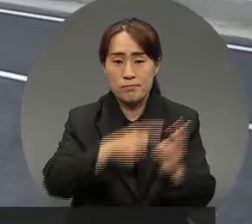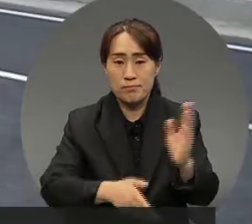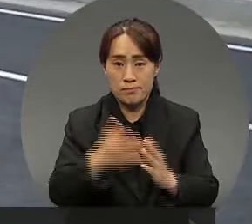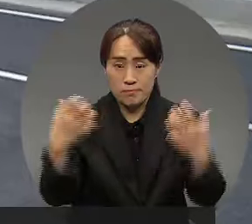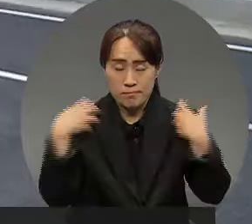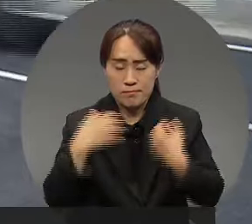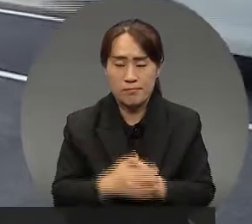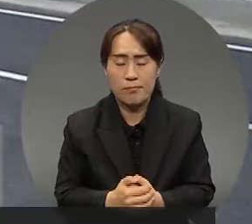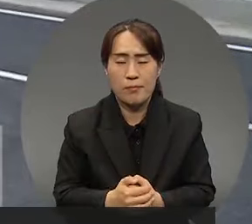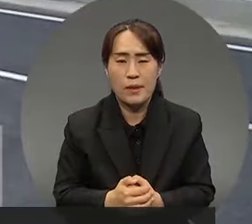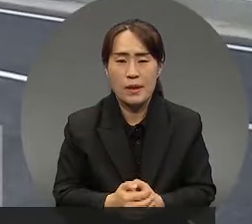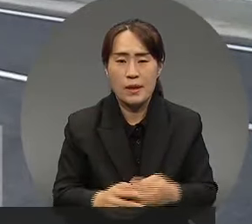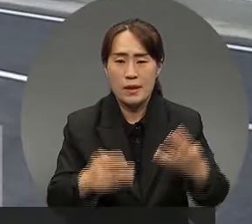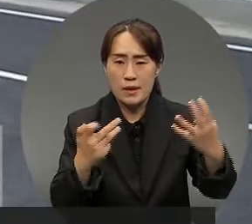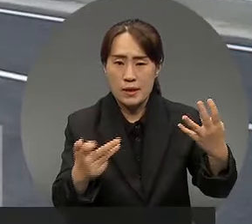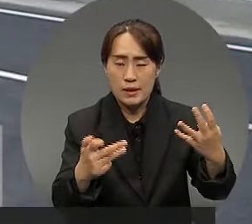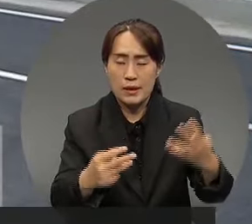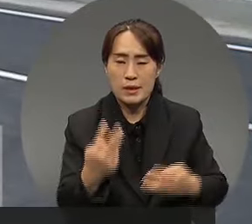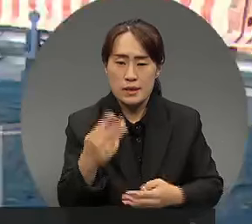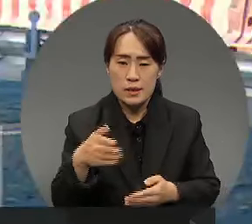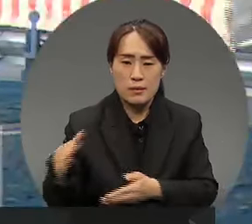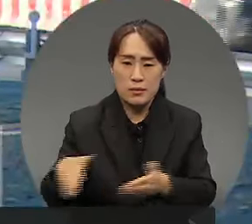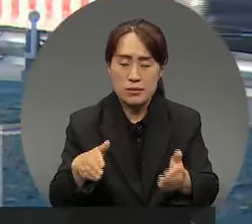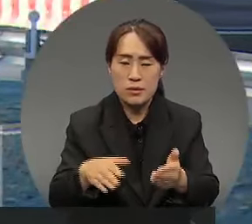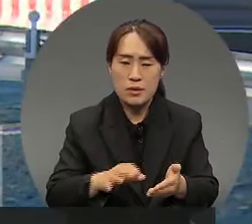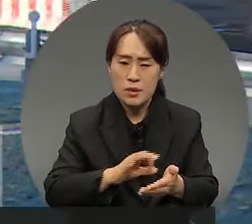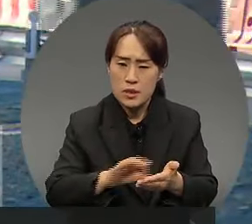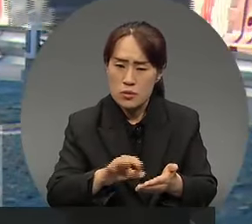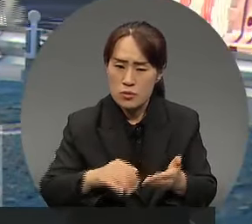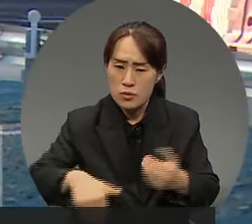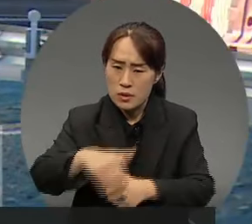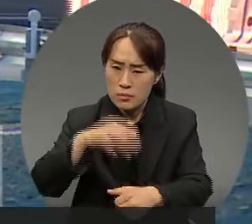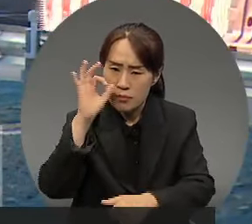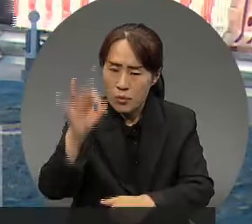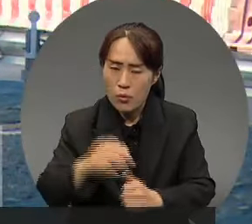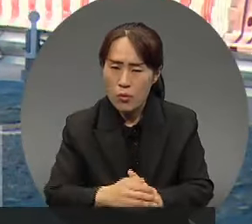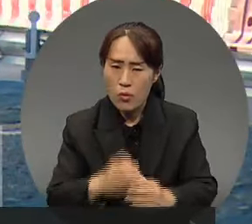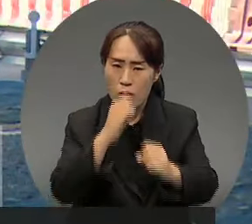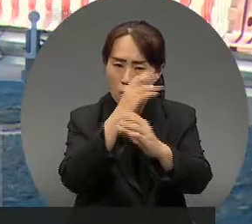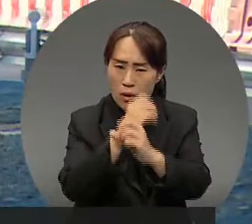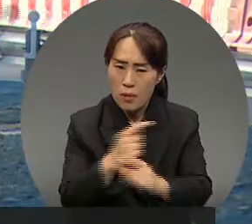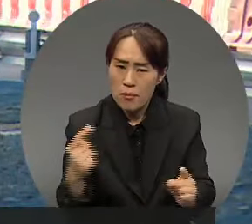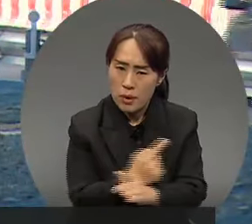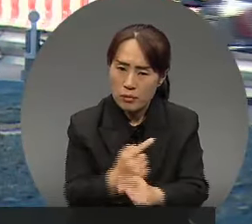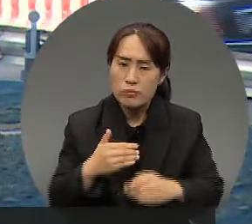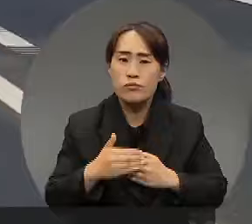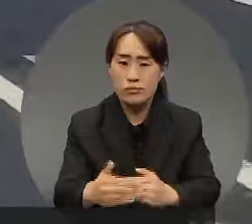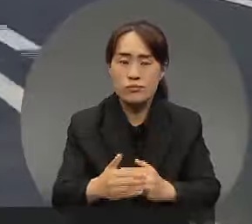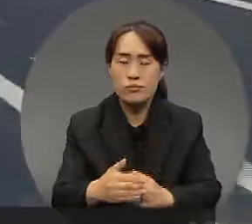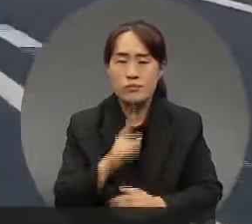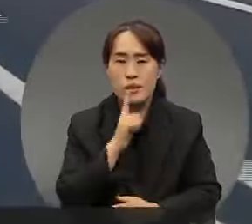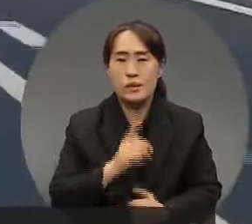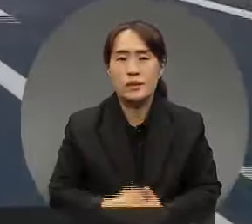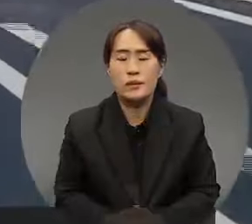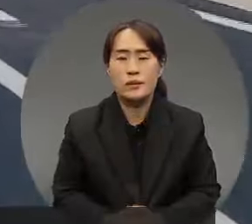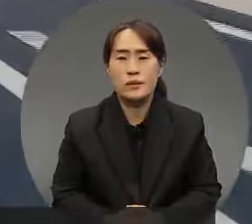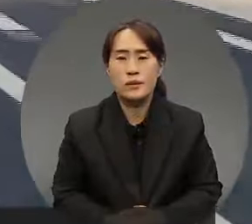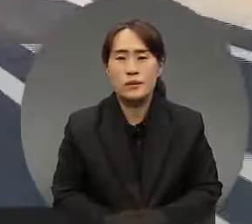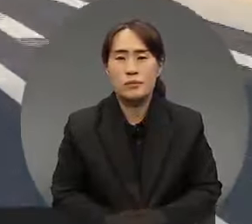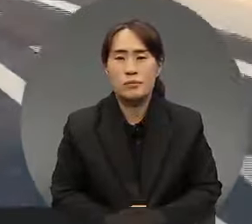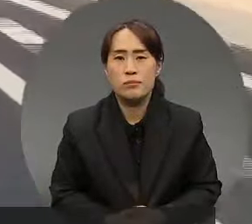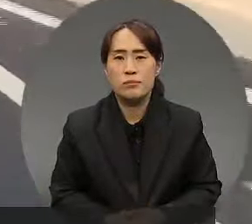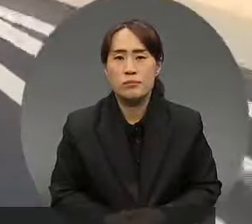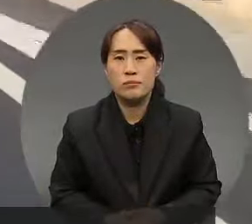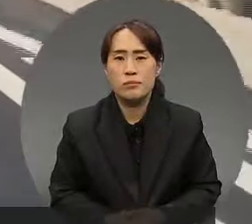또 지난 18일 개통한 순환의 이용 흐름에 따라 신호의 개편도 추진할 것이라고 덧붙였습니다